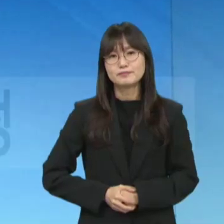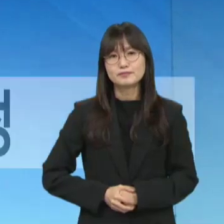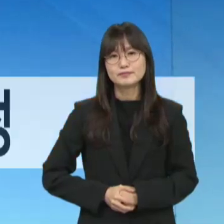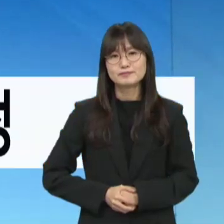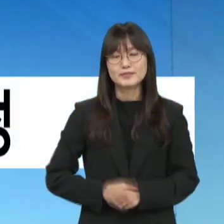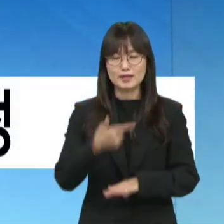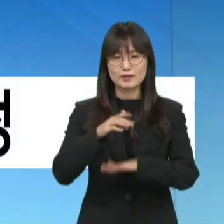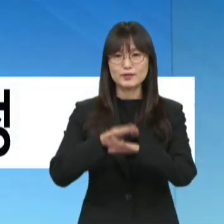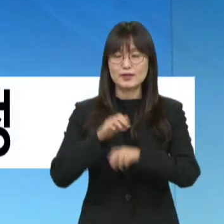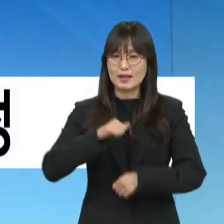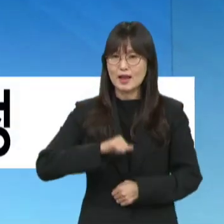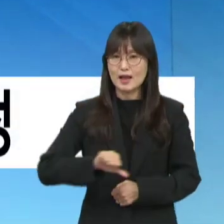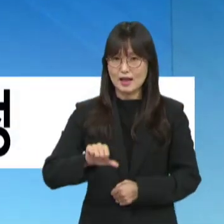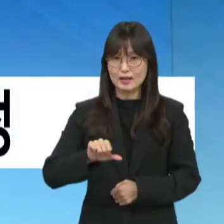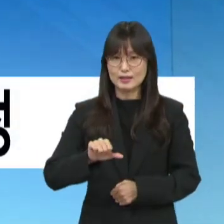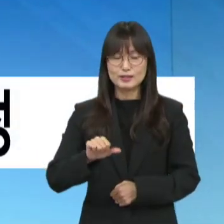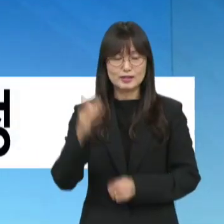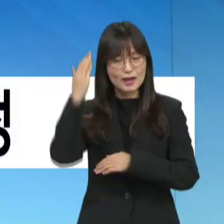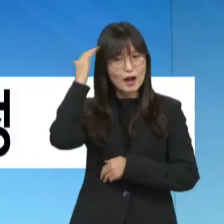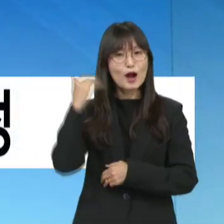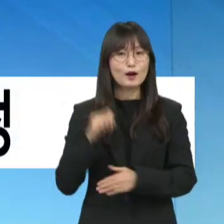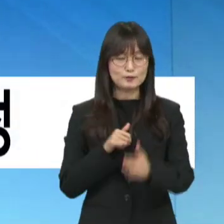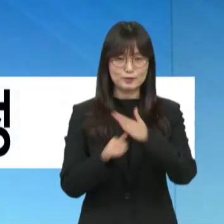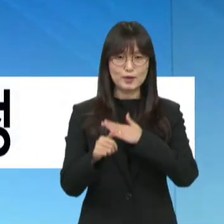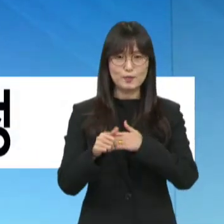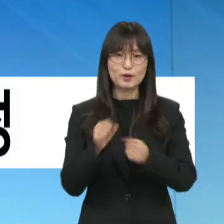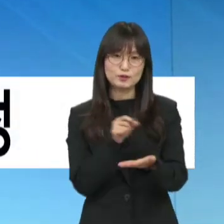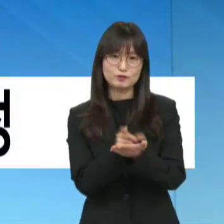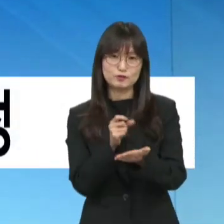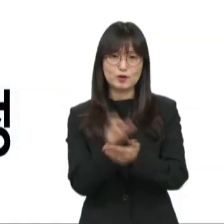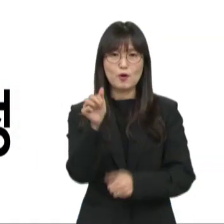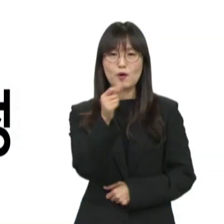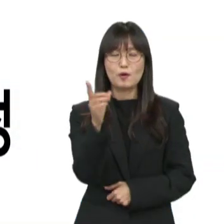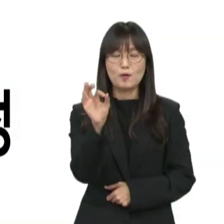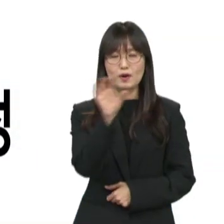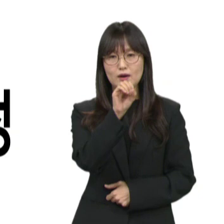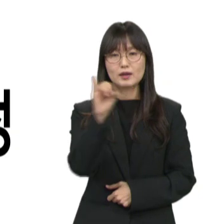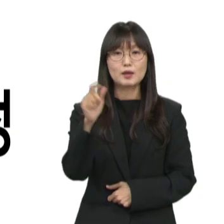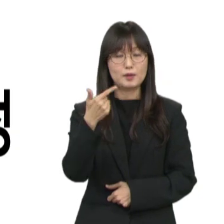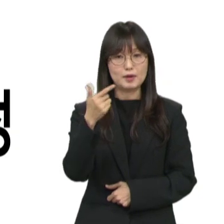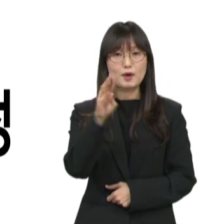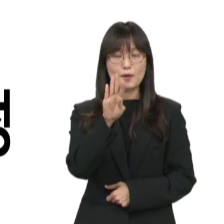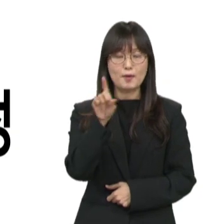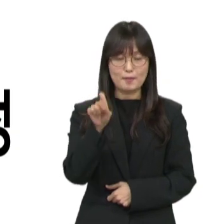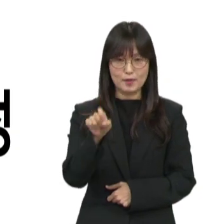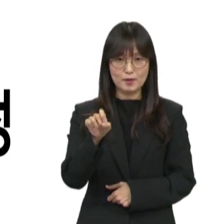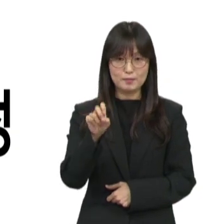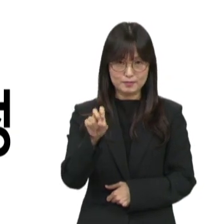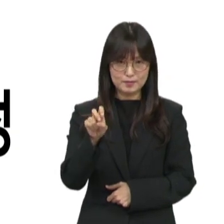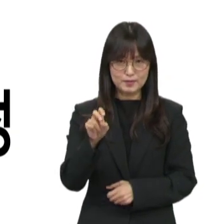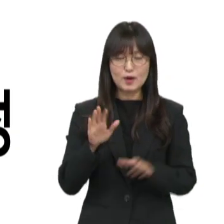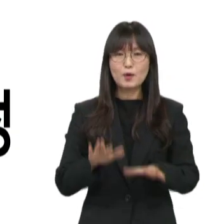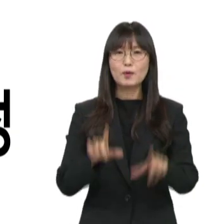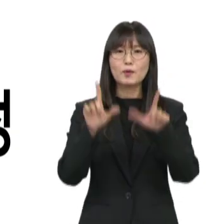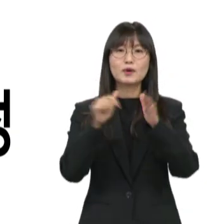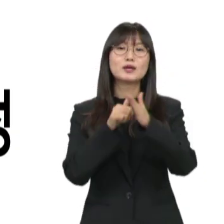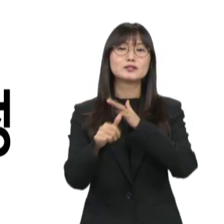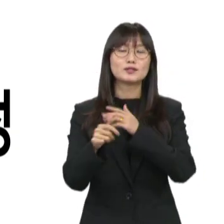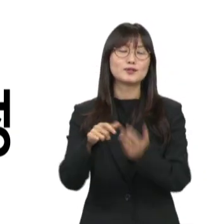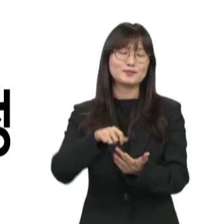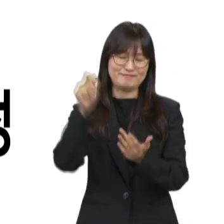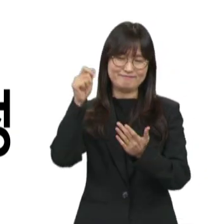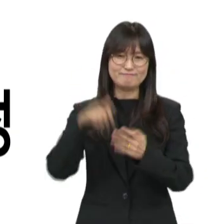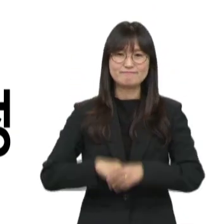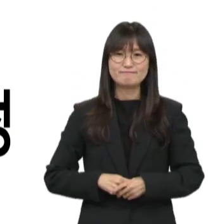대전의 아들 국가대표 미드필더 황인범이 세르비아 리그 올해의 선수로 선정됐습니다 지난 시즌 그리스 올림피아